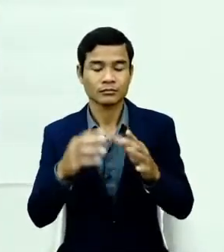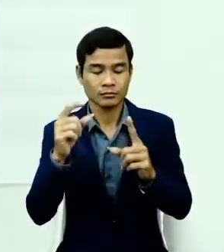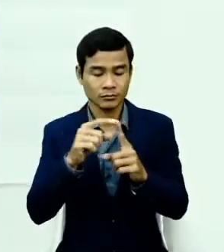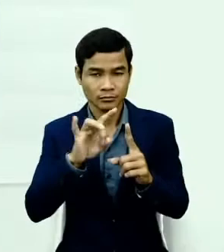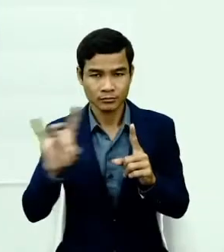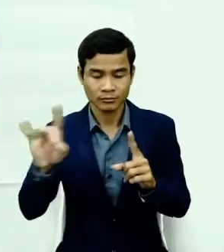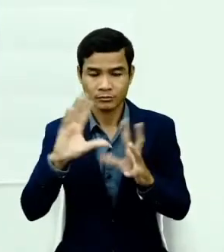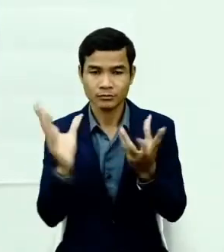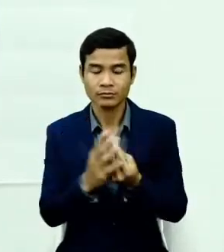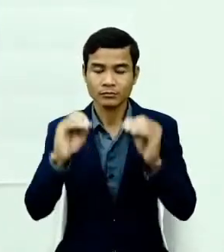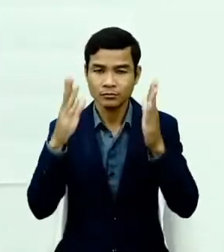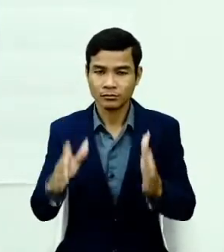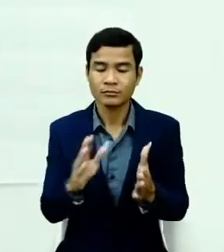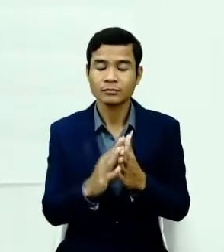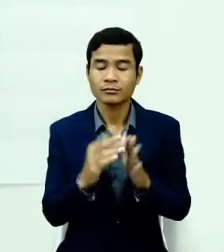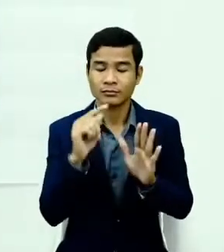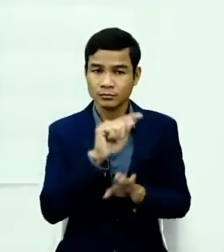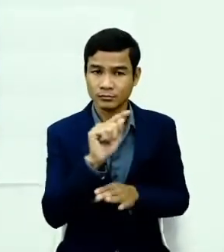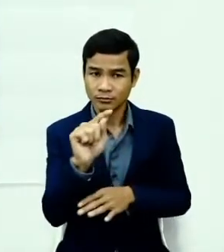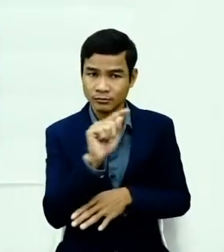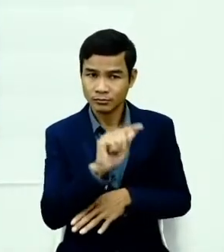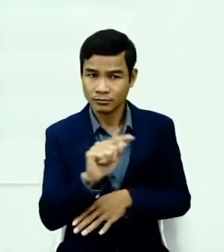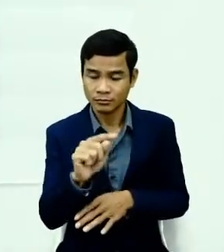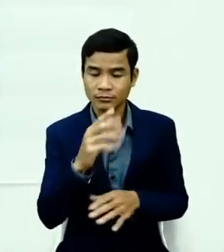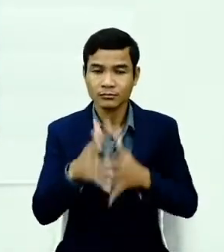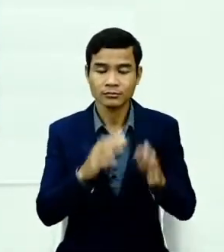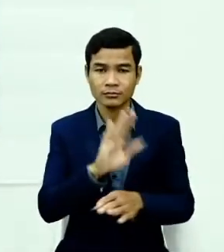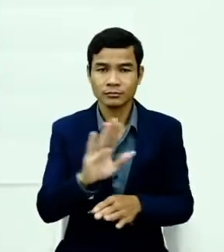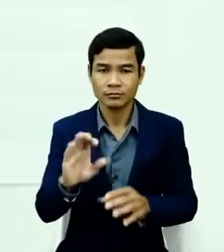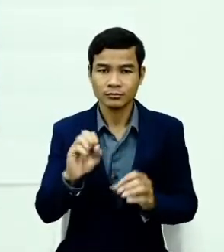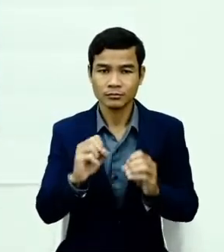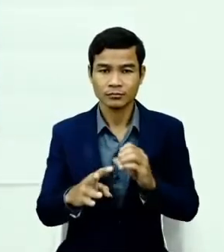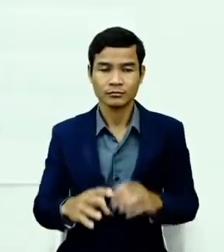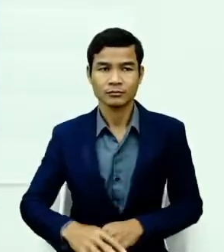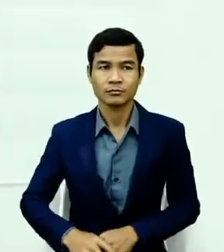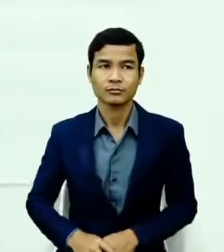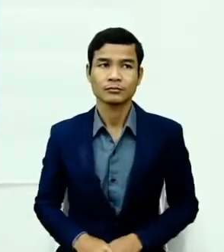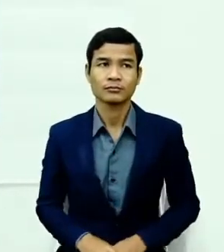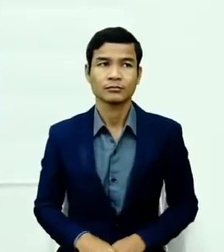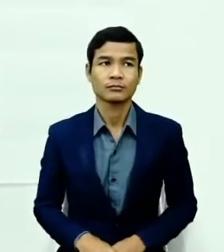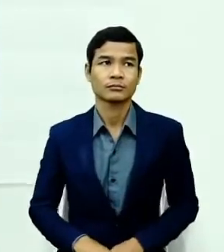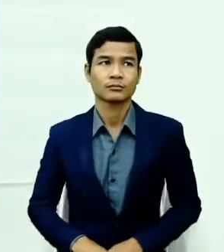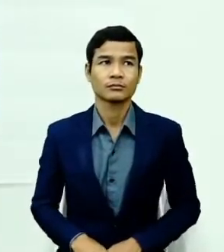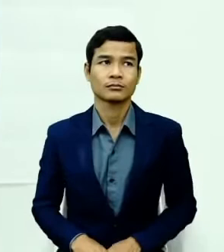ងវិញអ្នកគ្រូជាអ្នកចង្អុលកូនកូនជាអ្នកអានចាចាប់ផ្ដើម